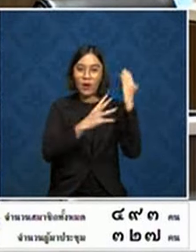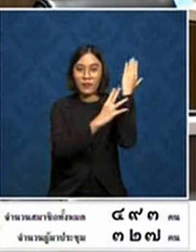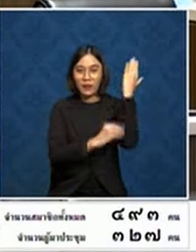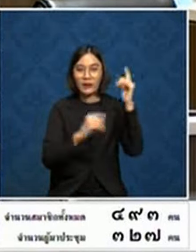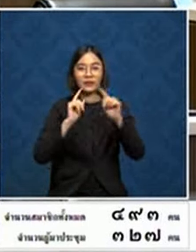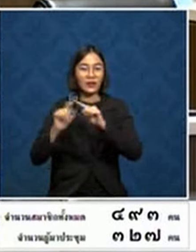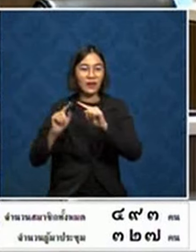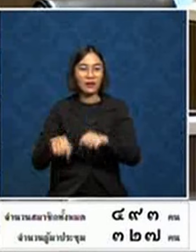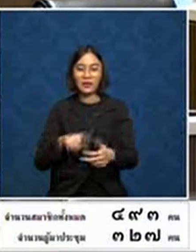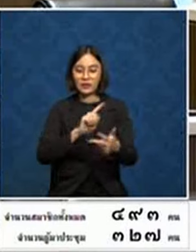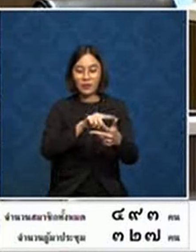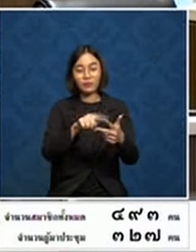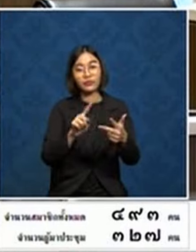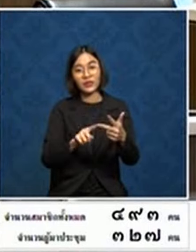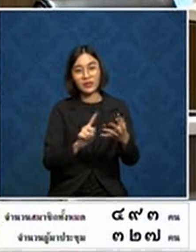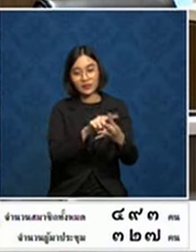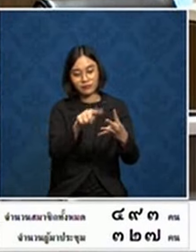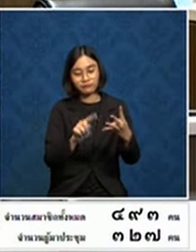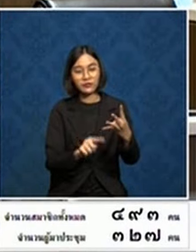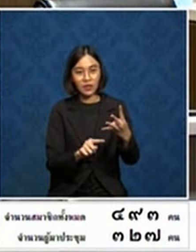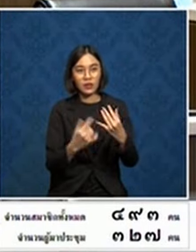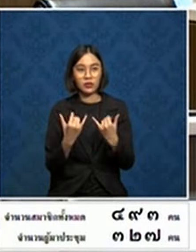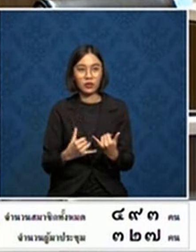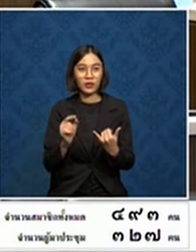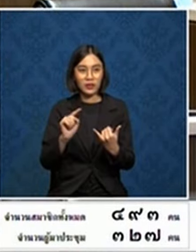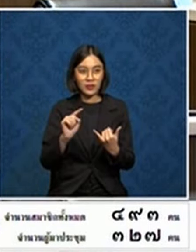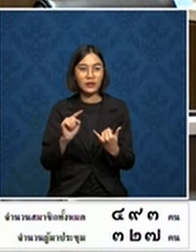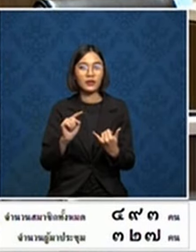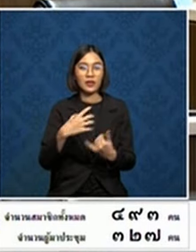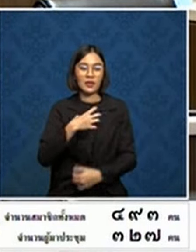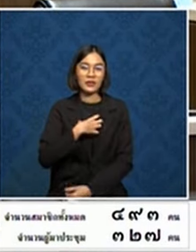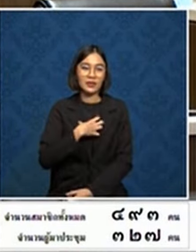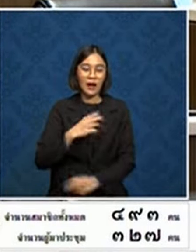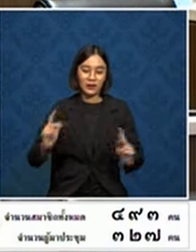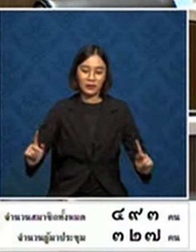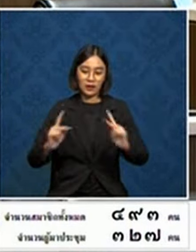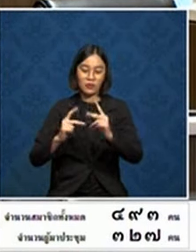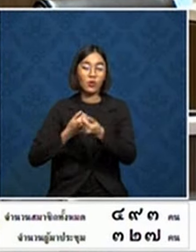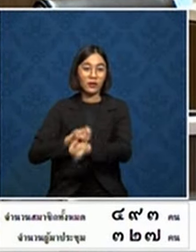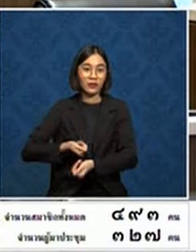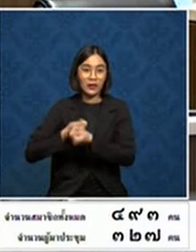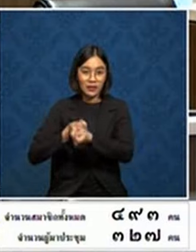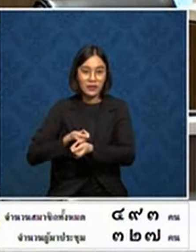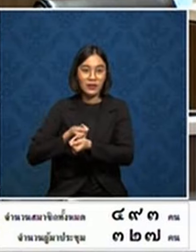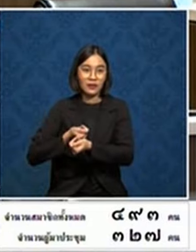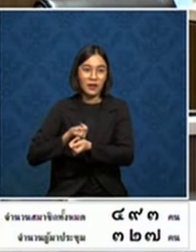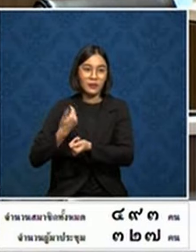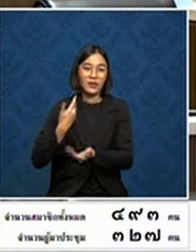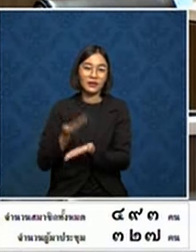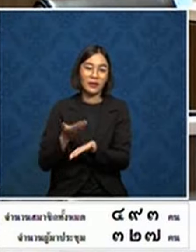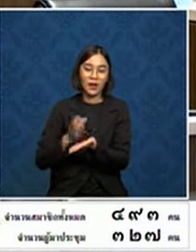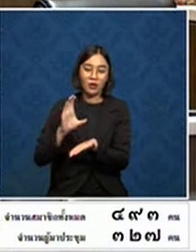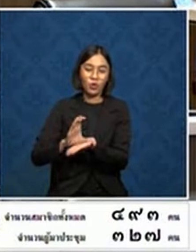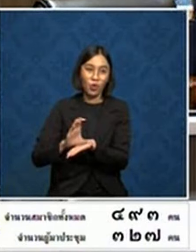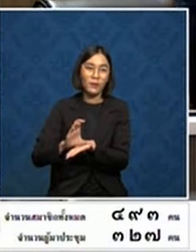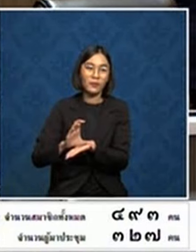าง 3-4 อย่างนี้เพราะฉะนั้นตรงจุดนี้อยากจะให้กระทรวงเกษตรที่มีงบประมาณ